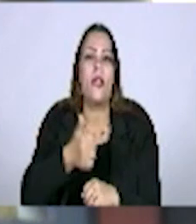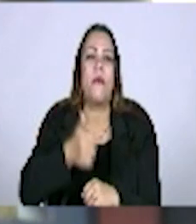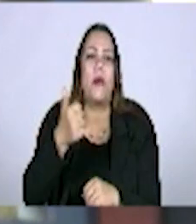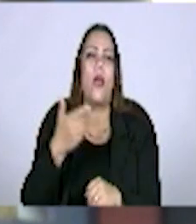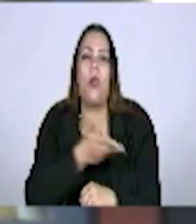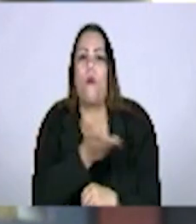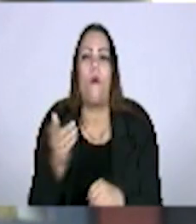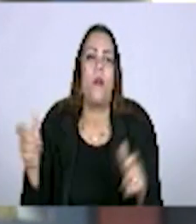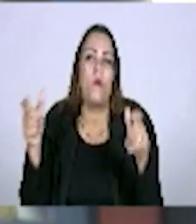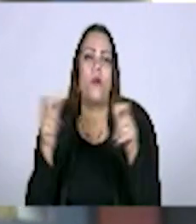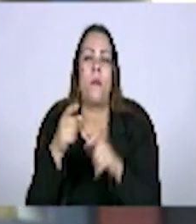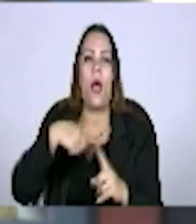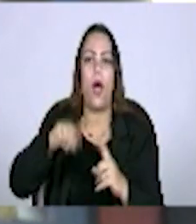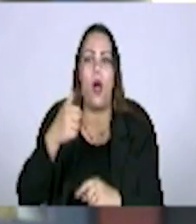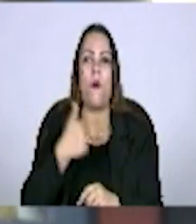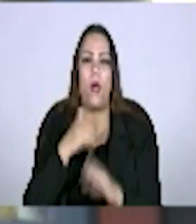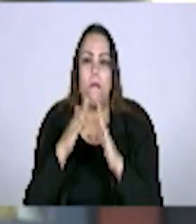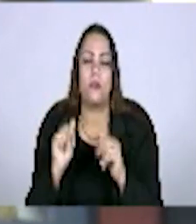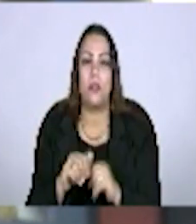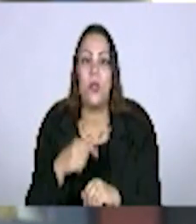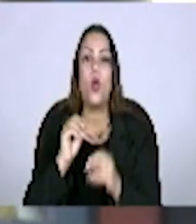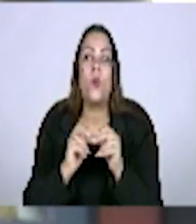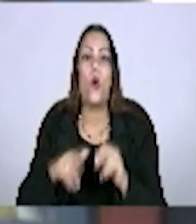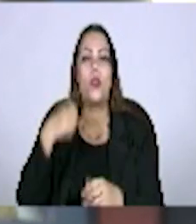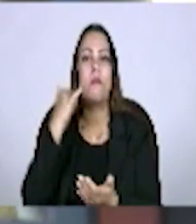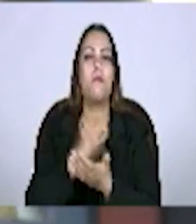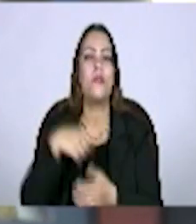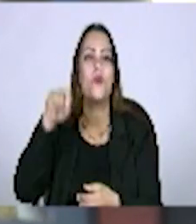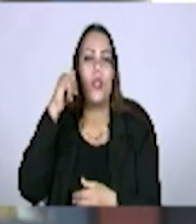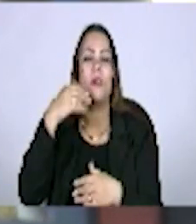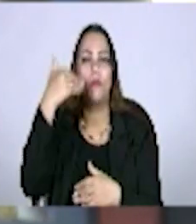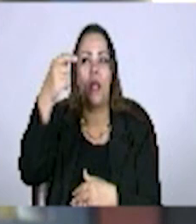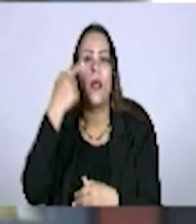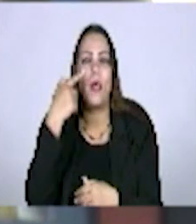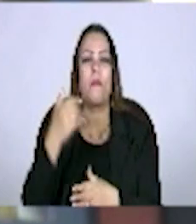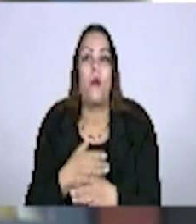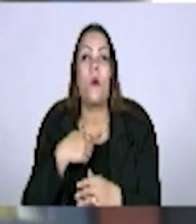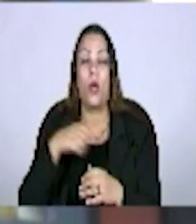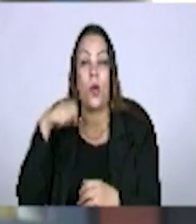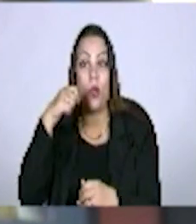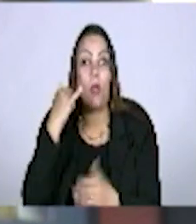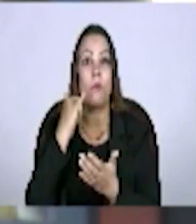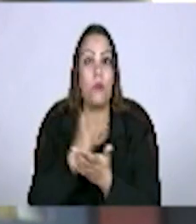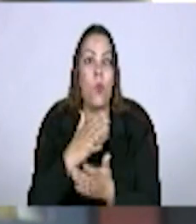لدى المجتمع المحيطه به دي نوعيه القيادات اللي احنا بنتطور